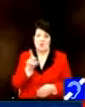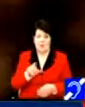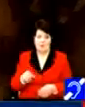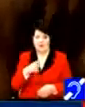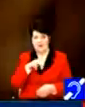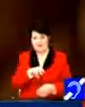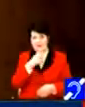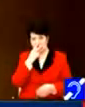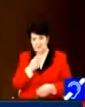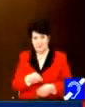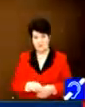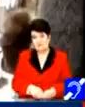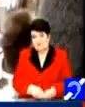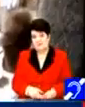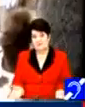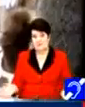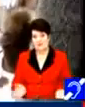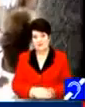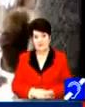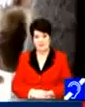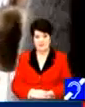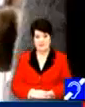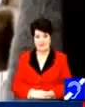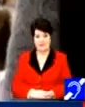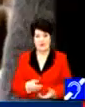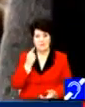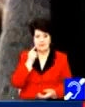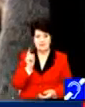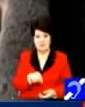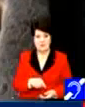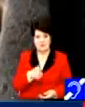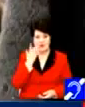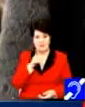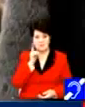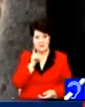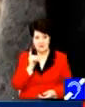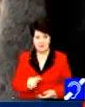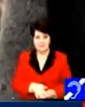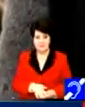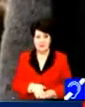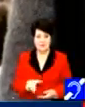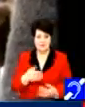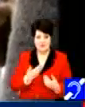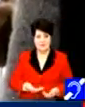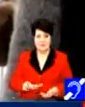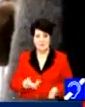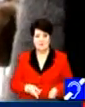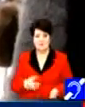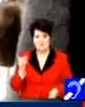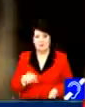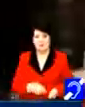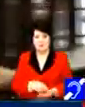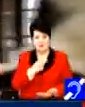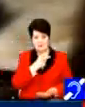se uită și dau din numeri. Обидно то, что когда были молодые, мы 50 лет здесь живем на Камчатке, я вот привез ее